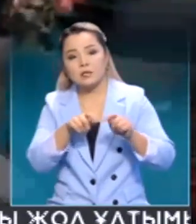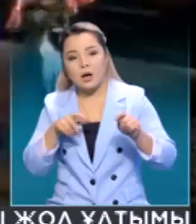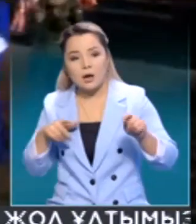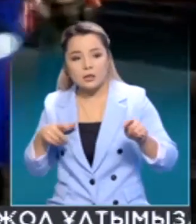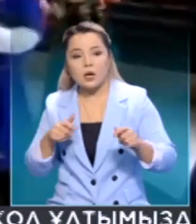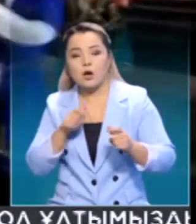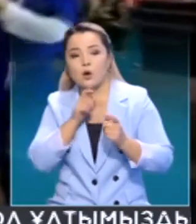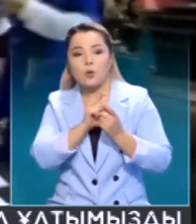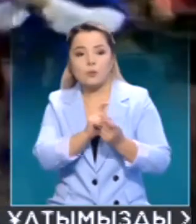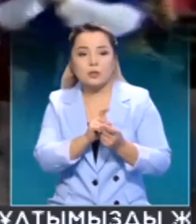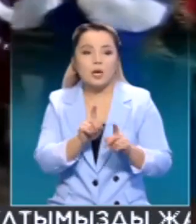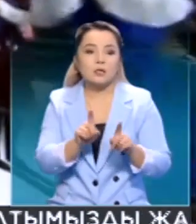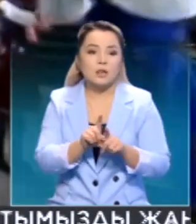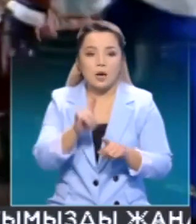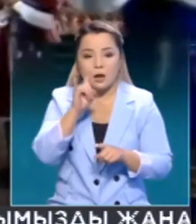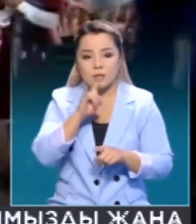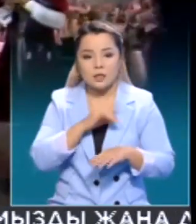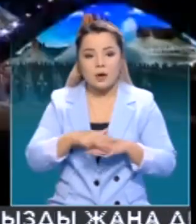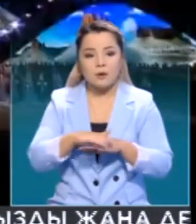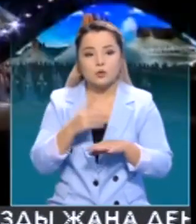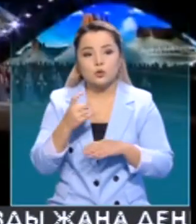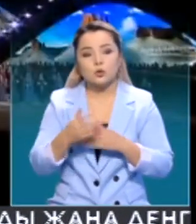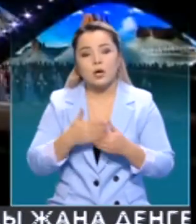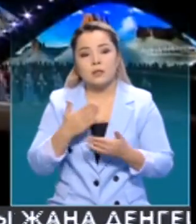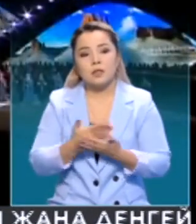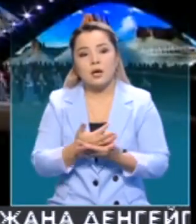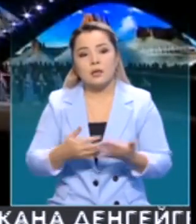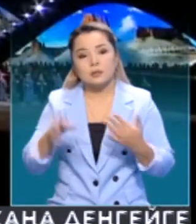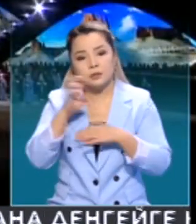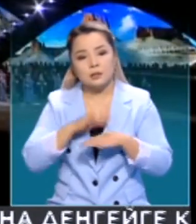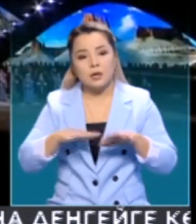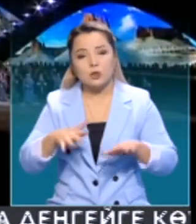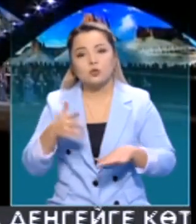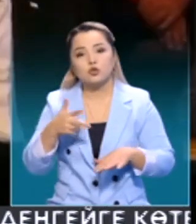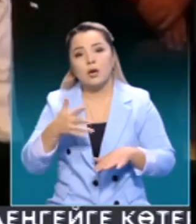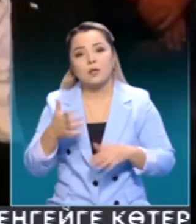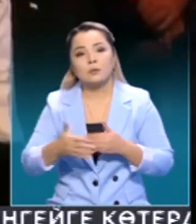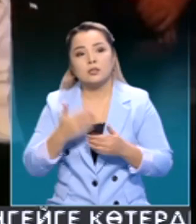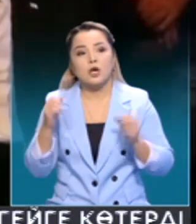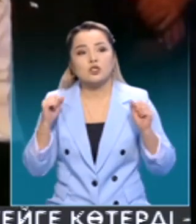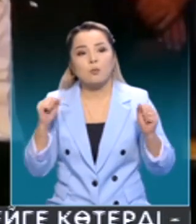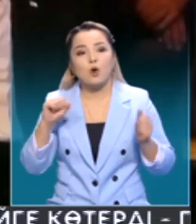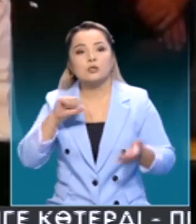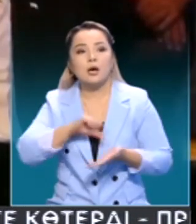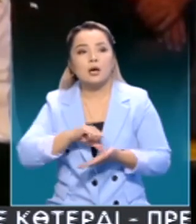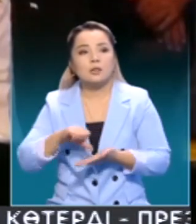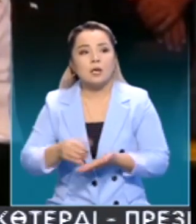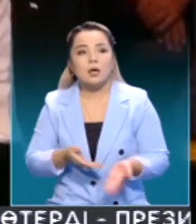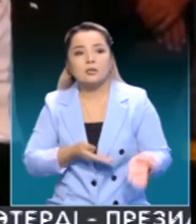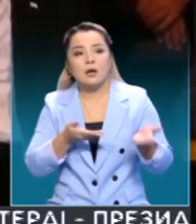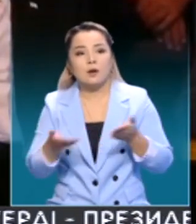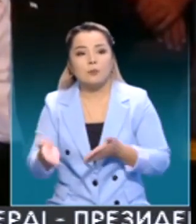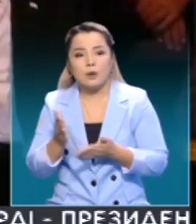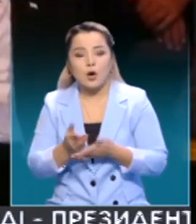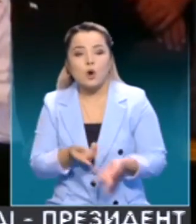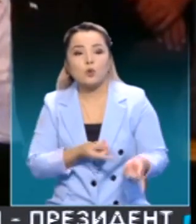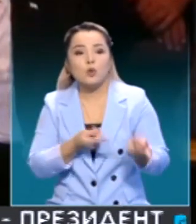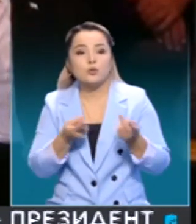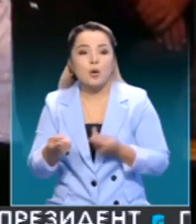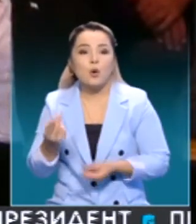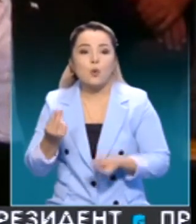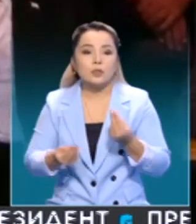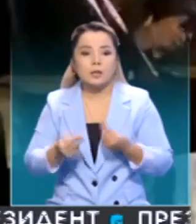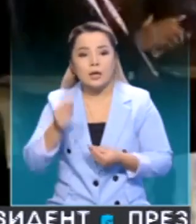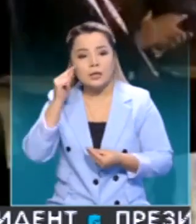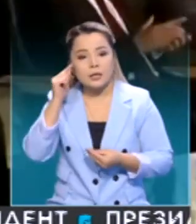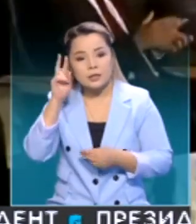2 жылда бір рет өтетін бәсекеге 100-ден аса елден 3,5 мың спортшы қатысып жатыр. 2014 жылдан бері көшпенділер ойыны Қырғыз